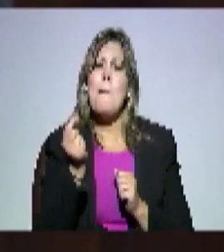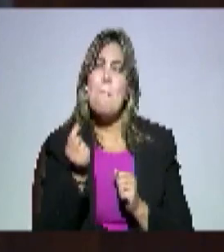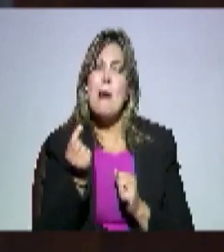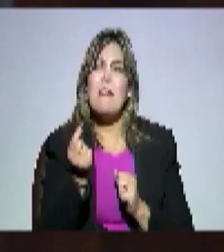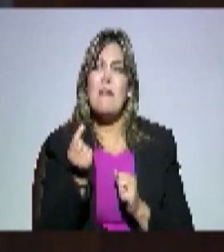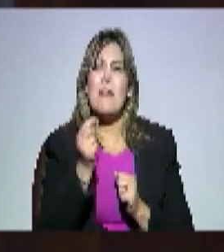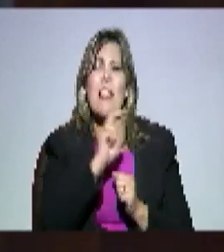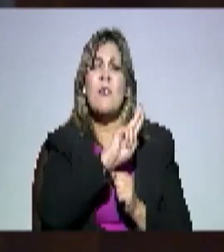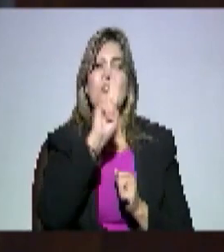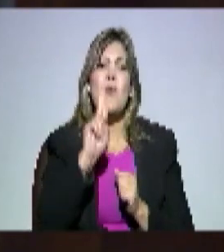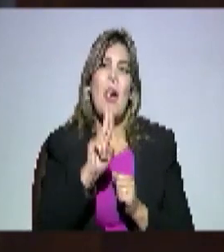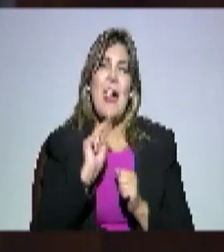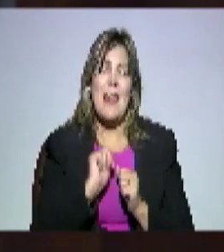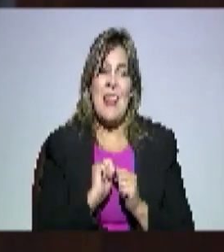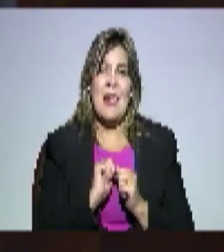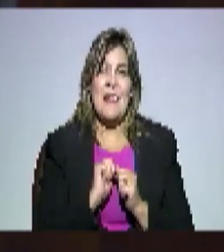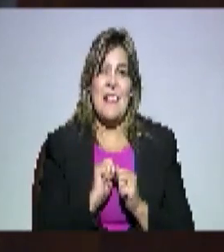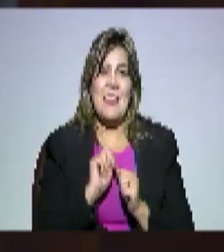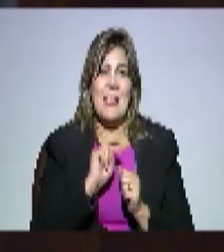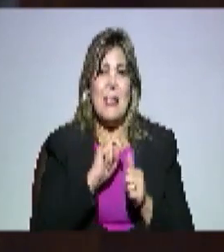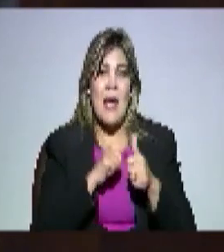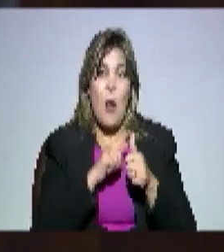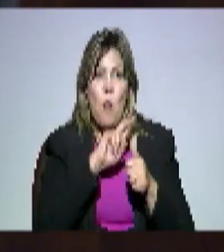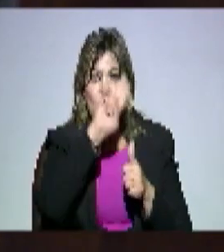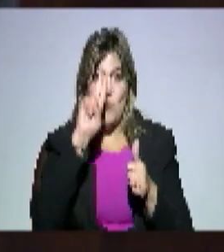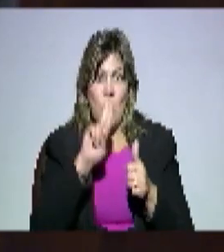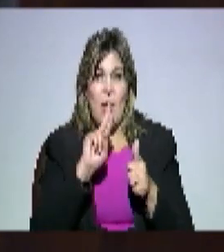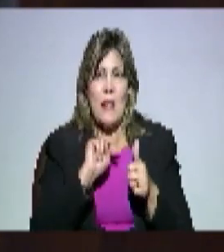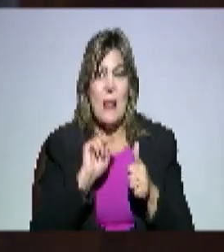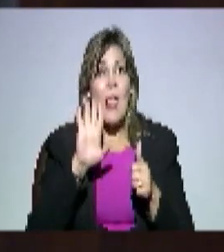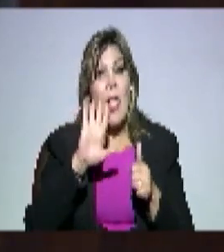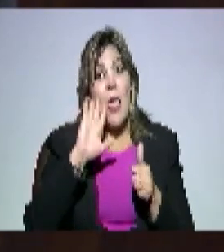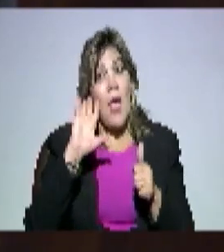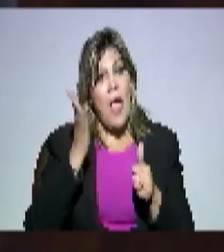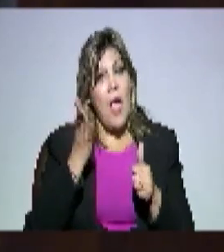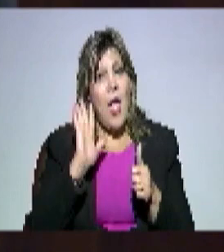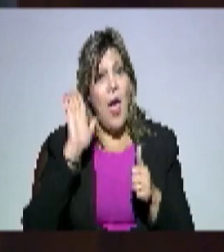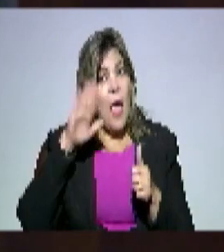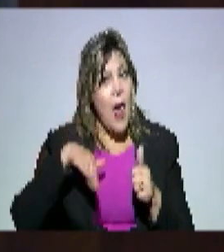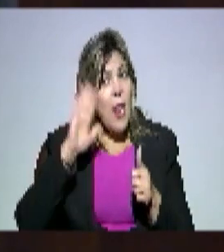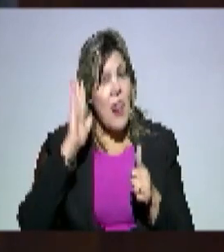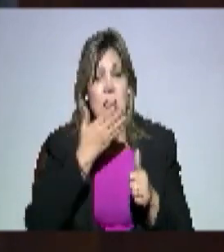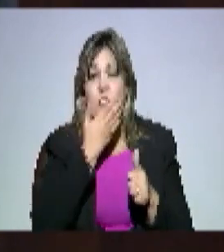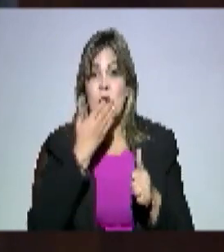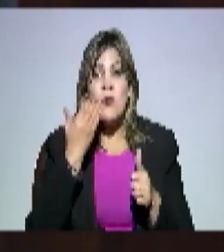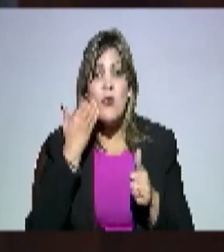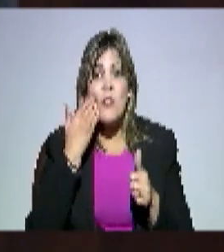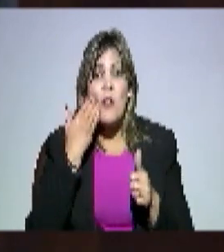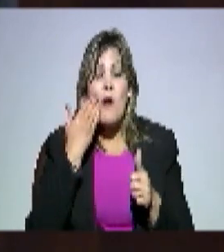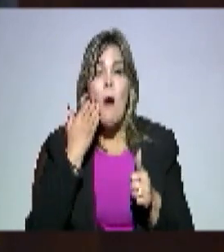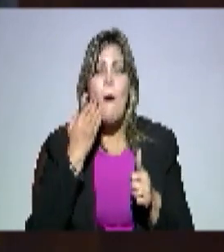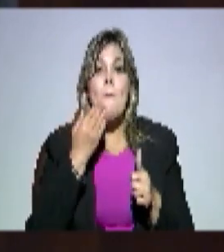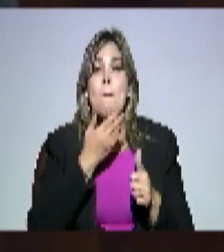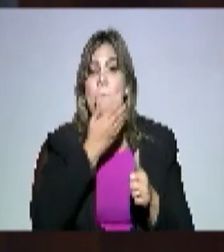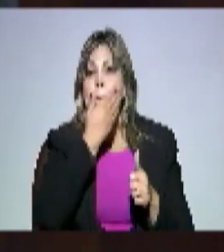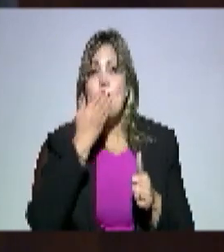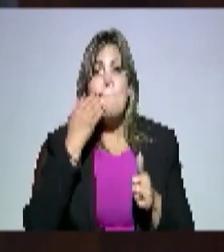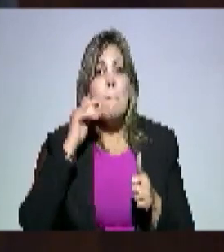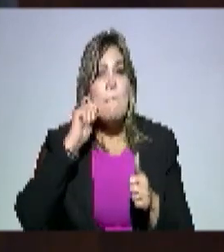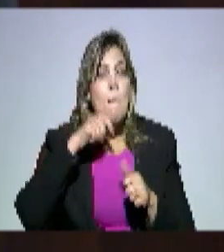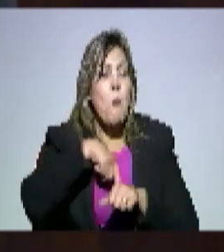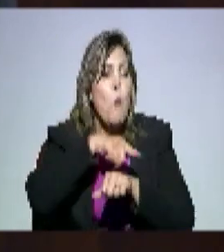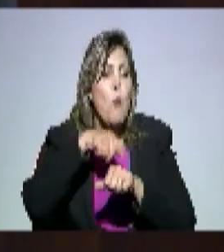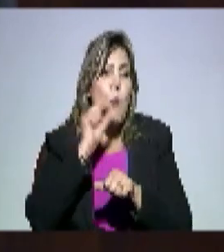عايزه اسال قدسك سؤالين السؤال الاولاني هل الصيام اللي ما بيكونش انقطاعي بيبقى صيام مقبول ولا لا